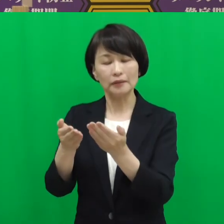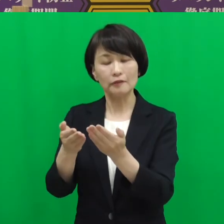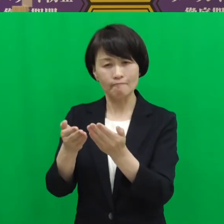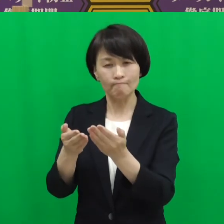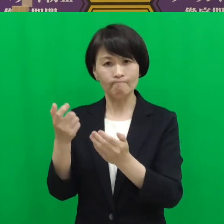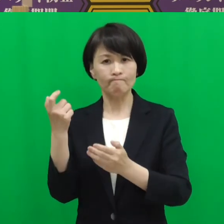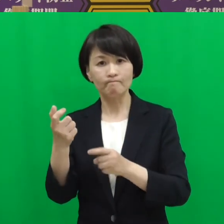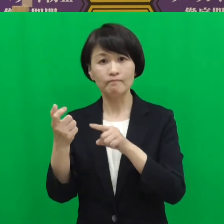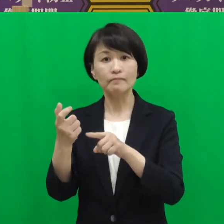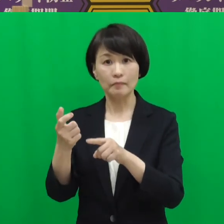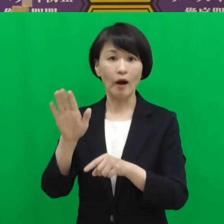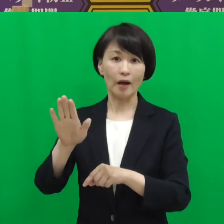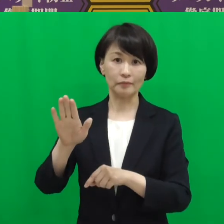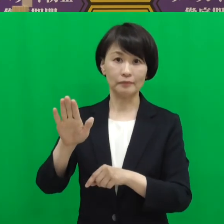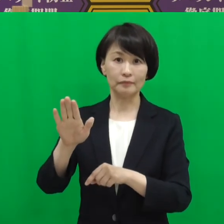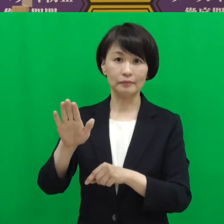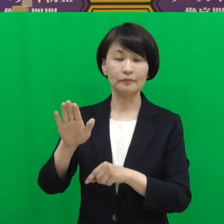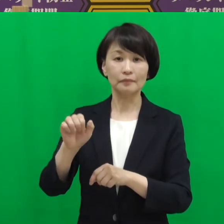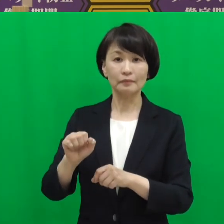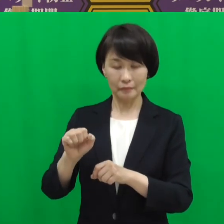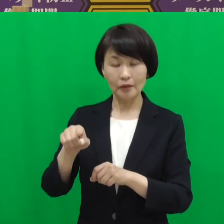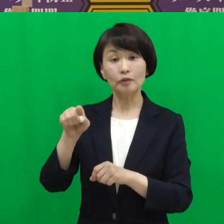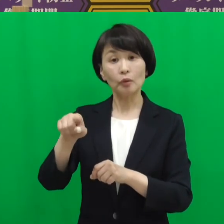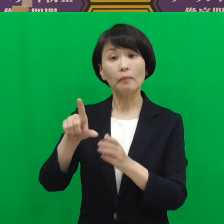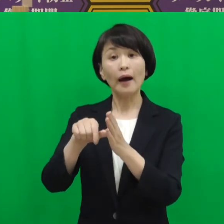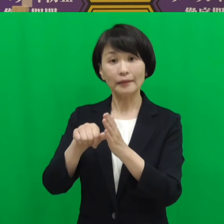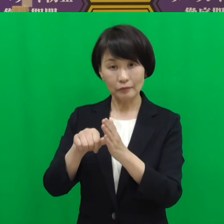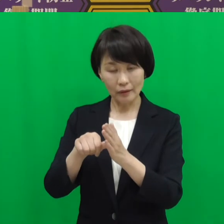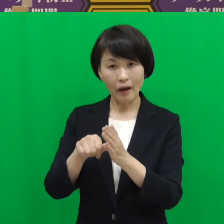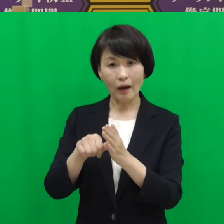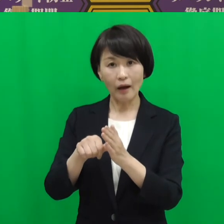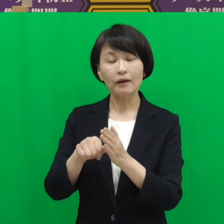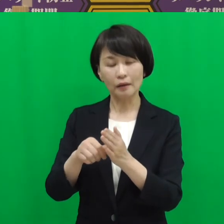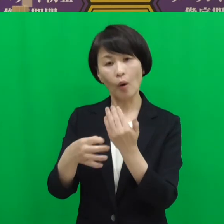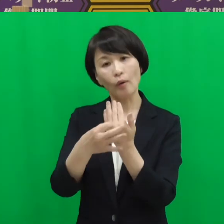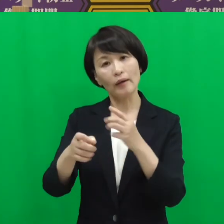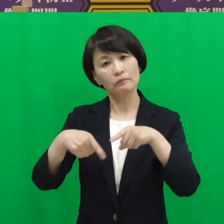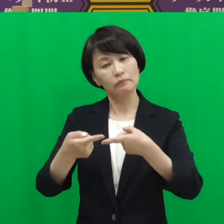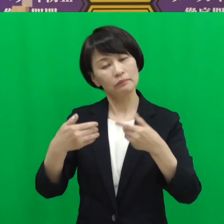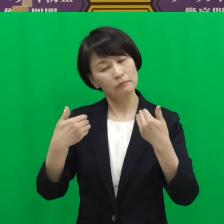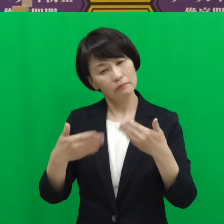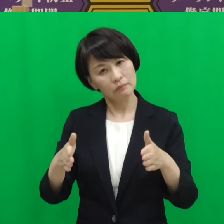ていってますので、そういった方には無理して入っていただく必要もないかなというふうに思っています。